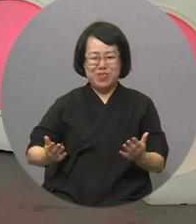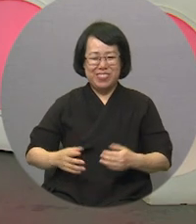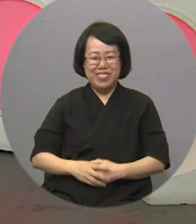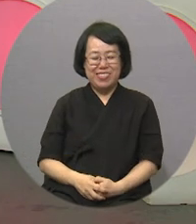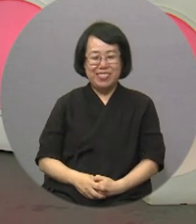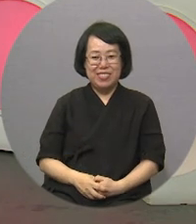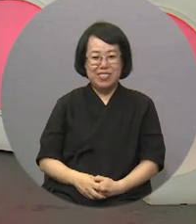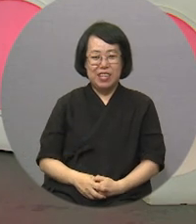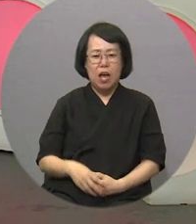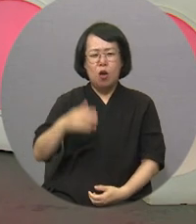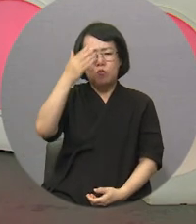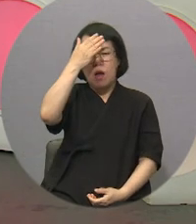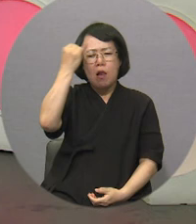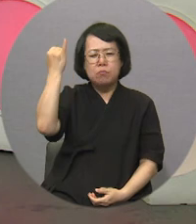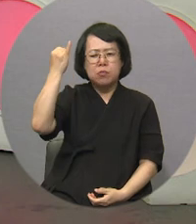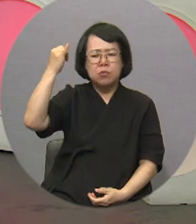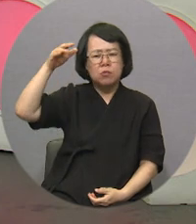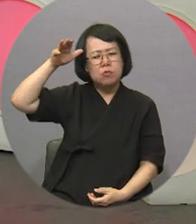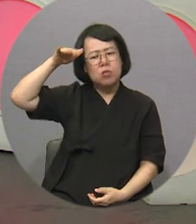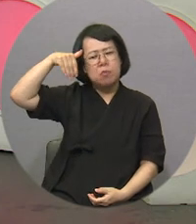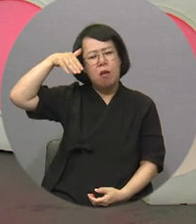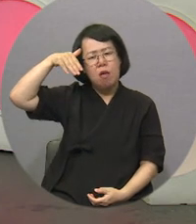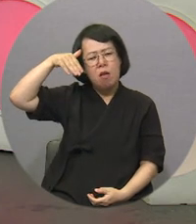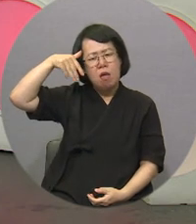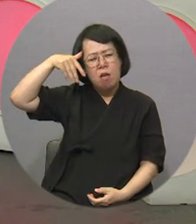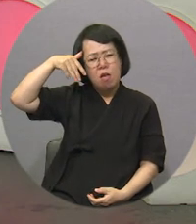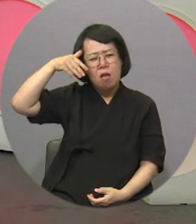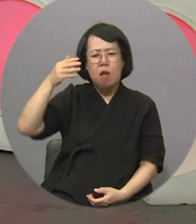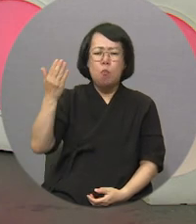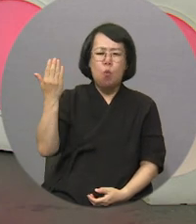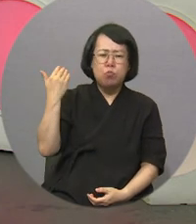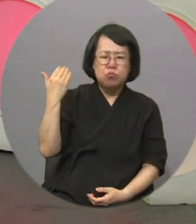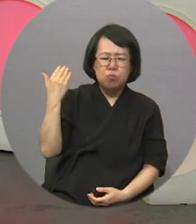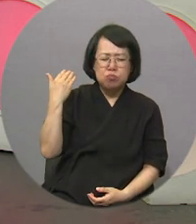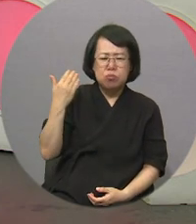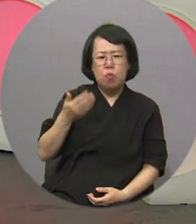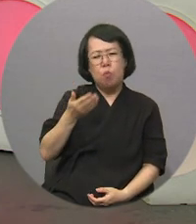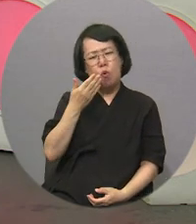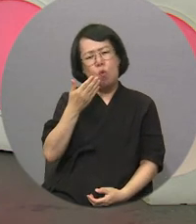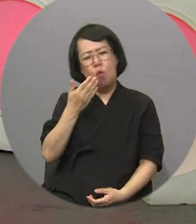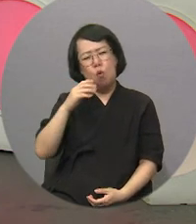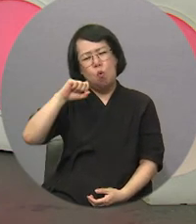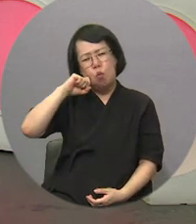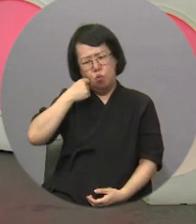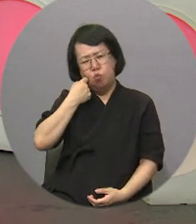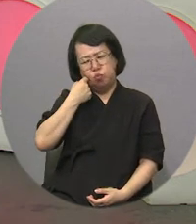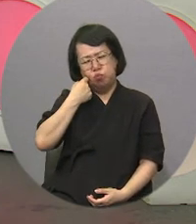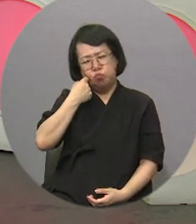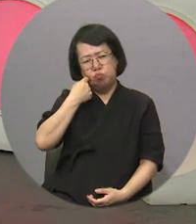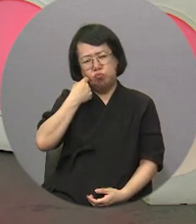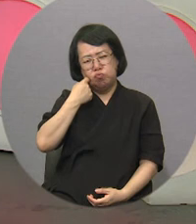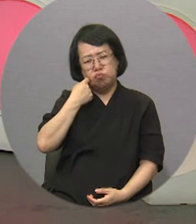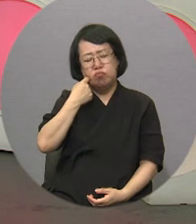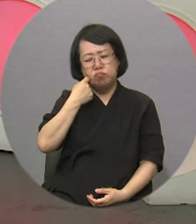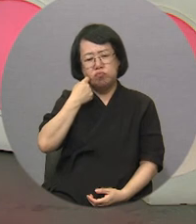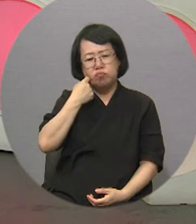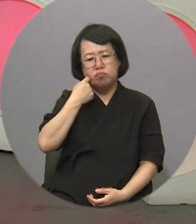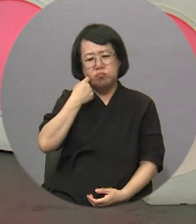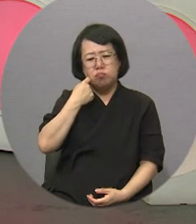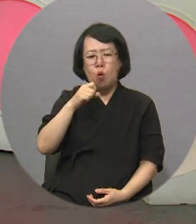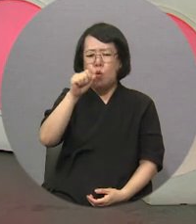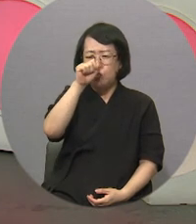치매 진단을 받은 할머니가 며칠 전부터 식사를 드시지 않았습니다. 할머니가